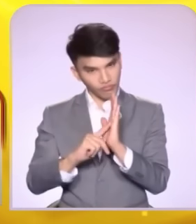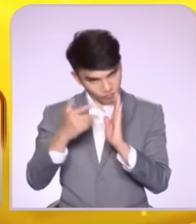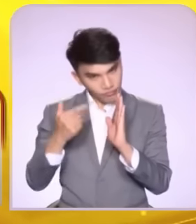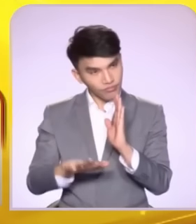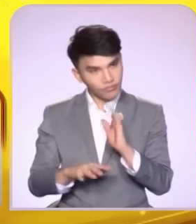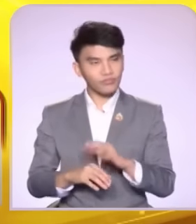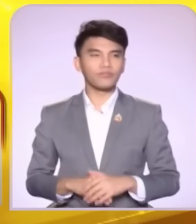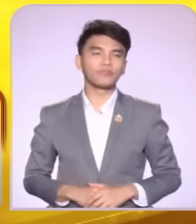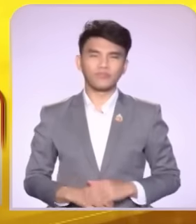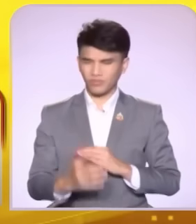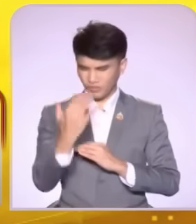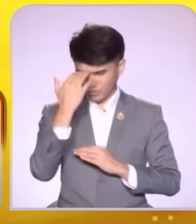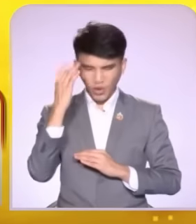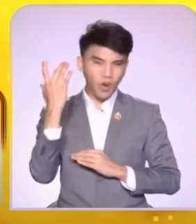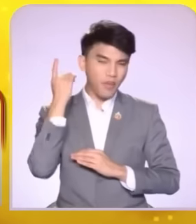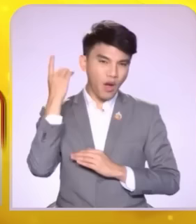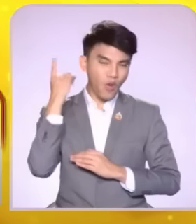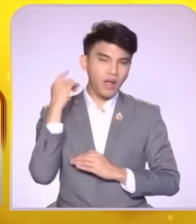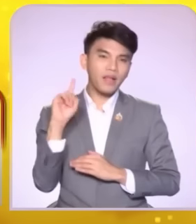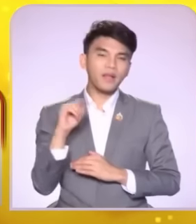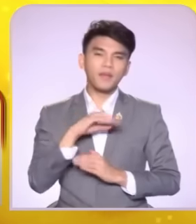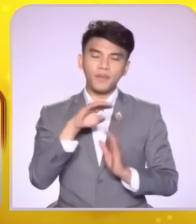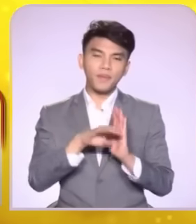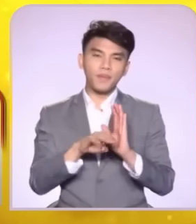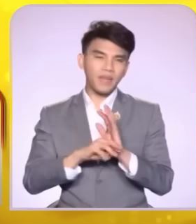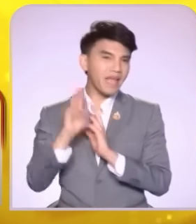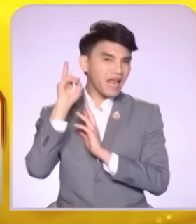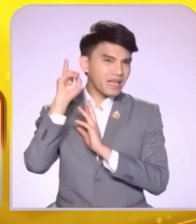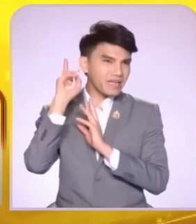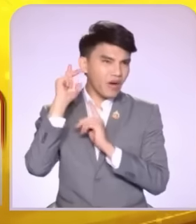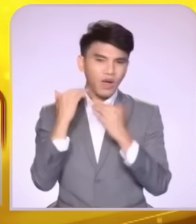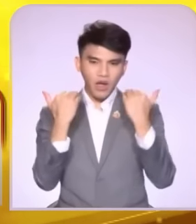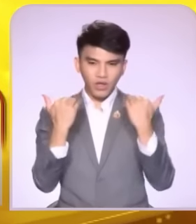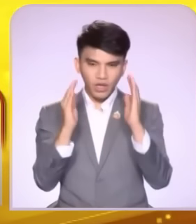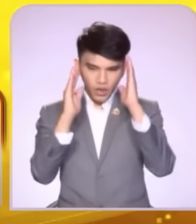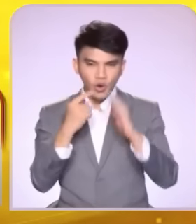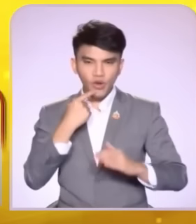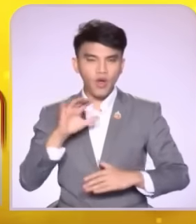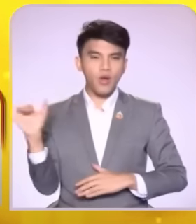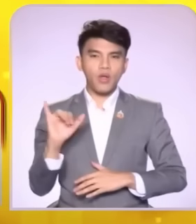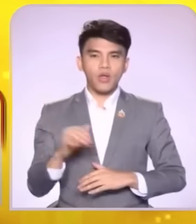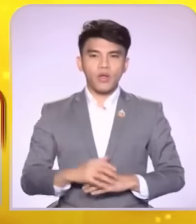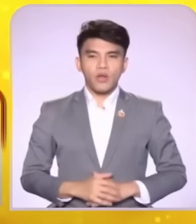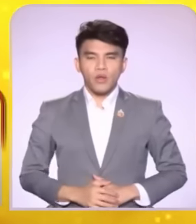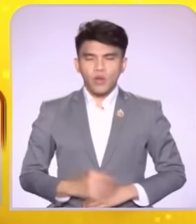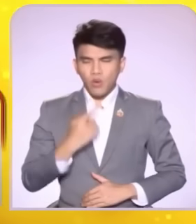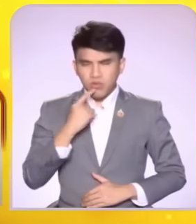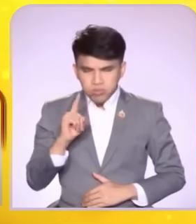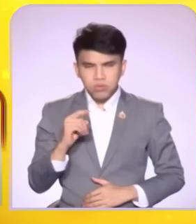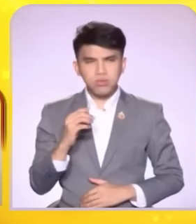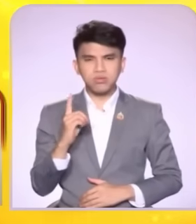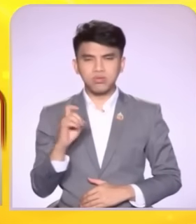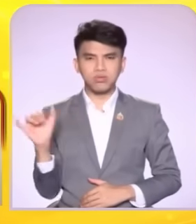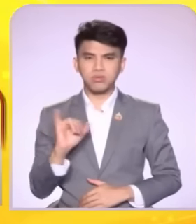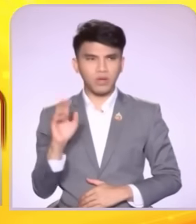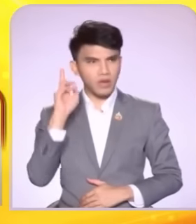หรือยังคะเพราะเมื่อวานเนี่ยจากข้อมูลทางการข่าวคุณผู้ชมบอกยังไม่มีใครแจ้ง ยัง ไม่มีใครแสดงตัวว่าเป็นผู้เสียหาย